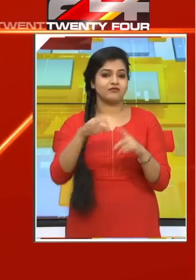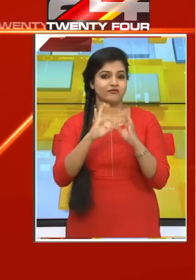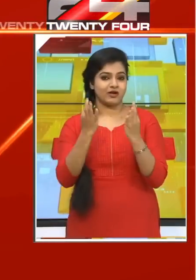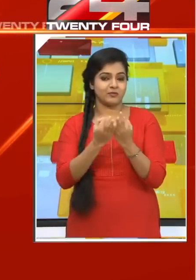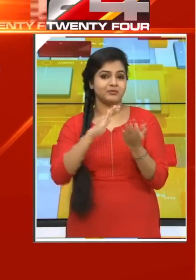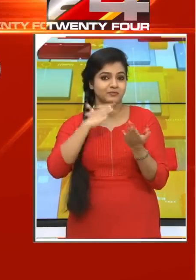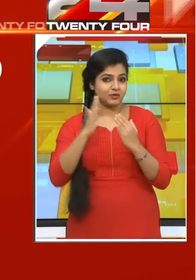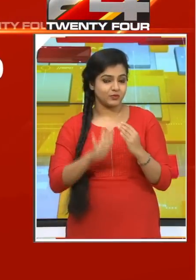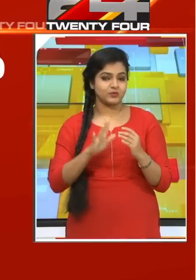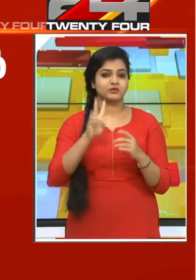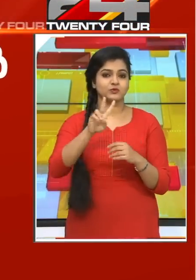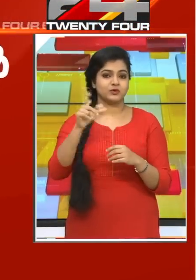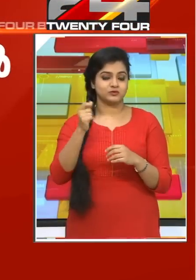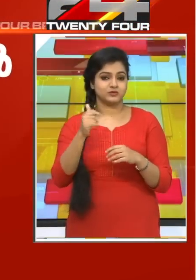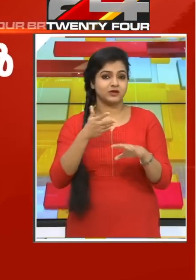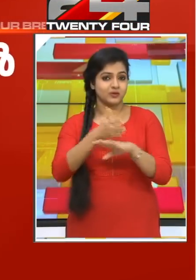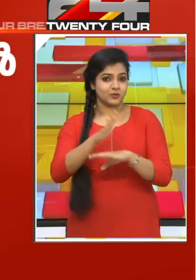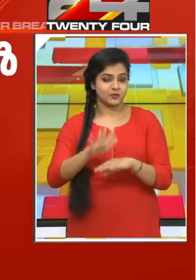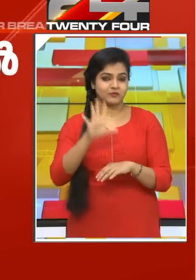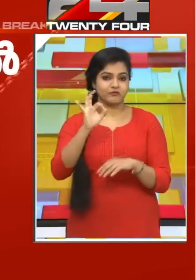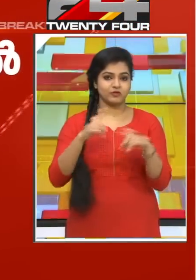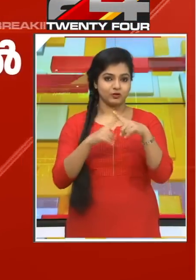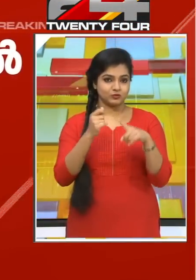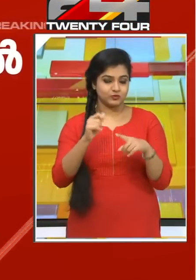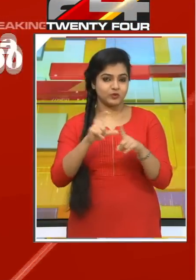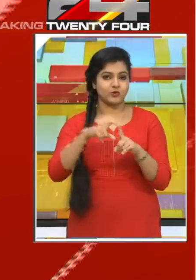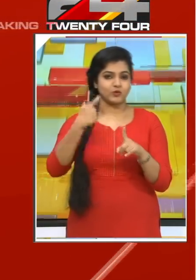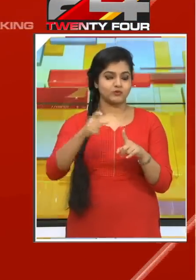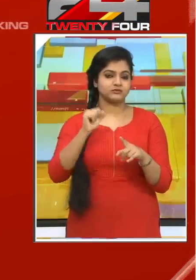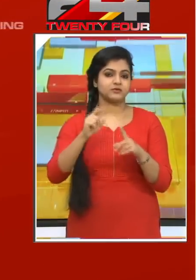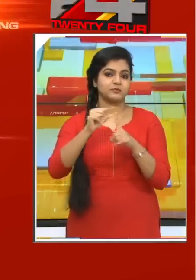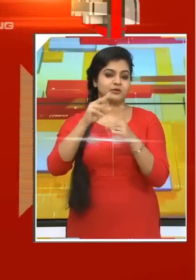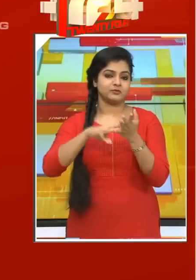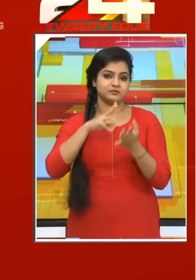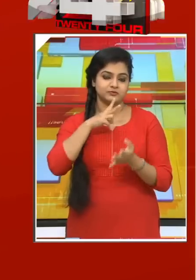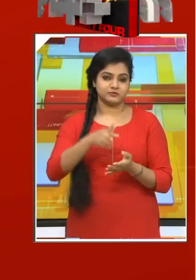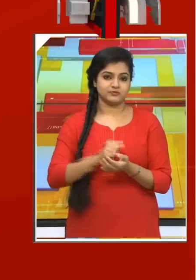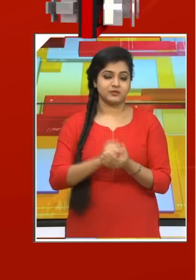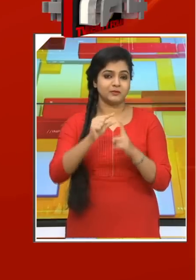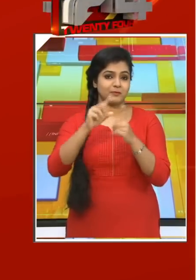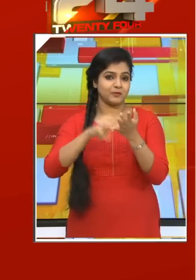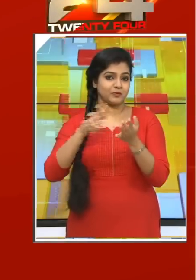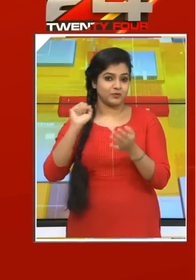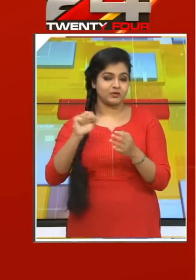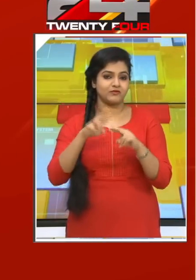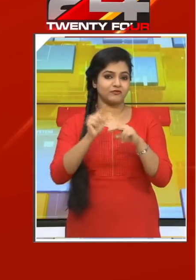2 ലക്ഷം രൂപയും പരിക്കേറ്റവർക്ക് 50,000 രൂപ വീതവും ധനസഹായവും പ്രഖ്യാപിച്ചു. പ്രധാനമന്ത്രിയുടെ ദുരിതാശ്വാസ നിധിയിൽ